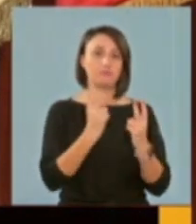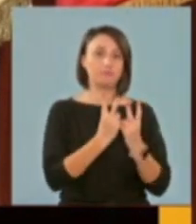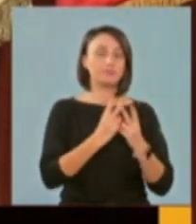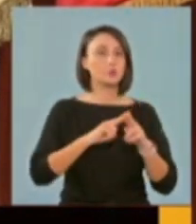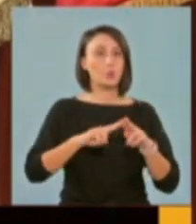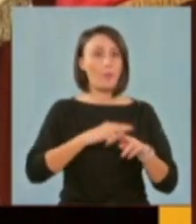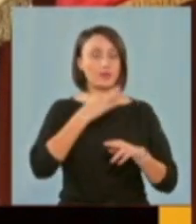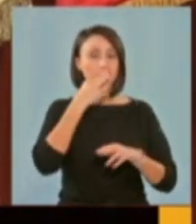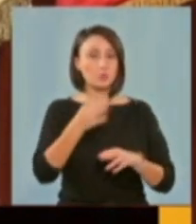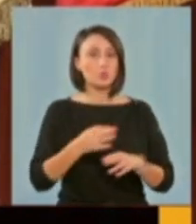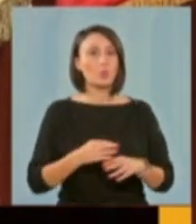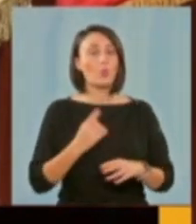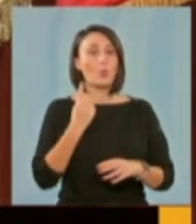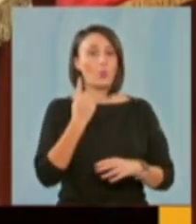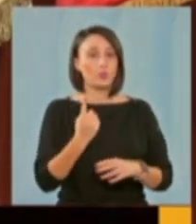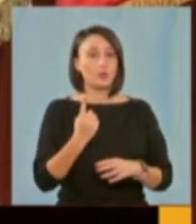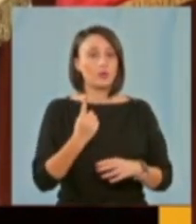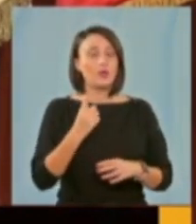spune un